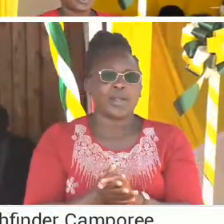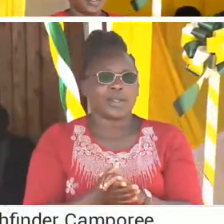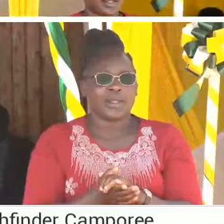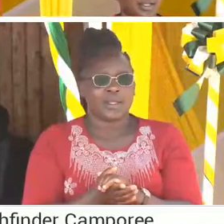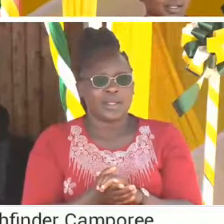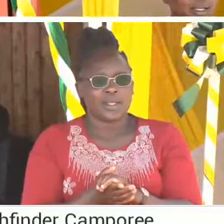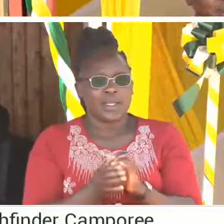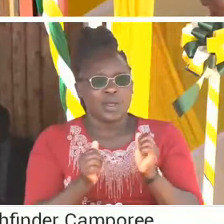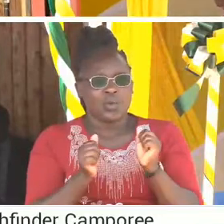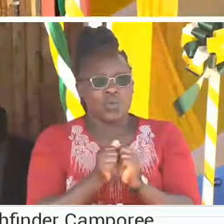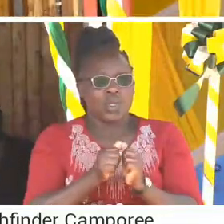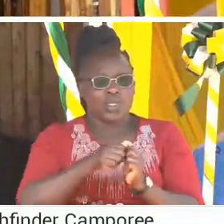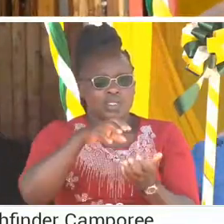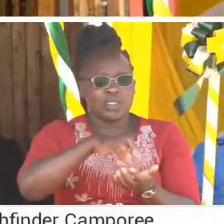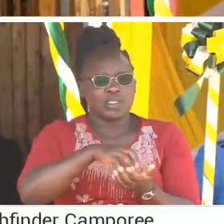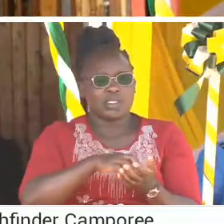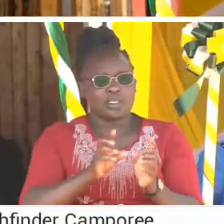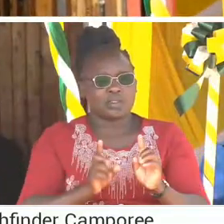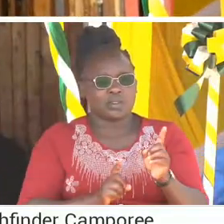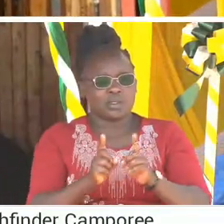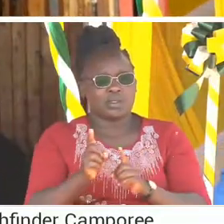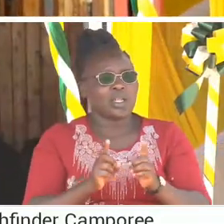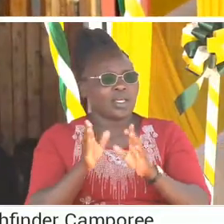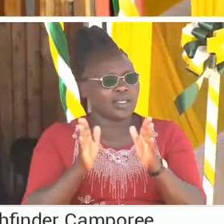wakifuatiwa na departmentals mmoja haraka sana.